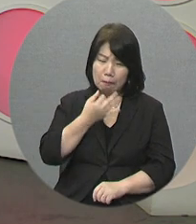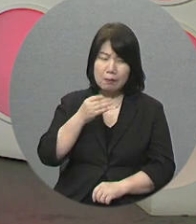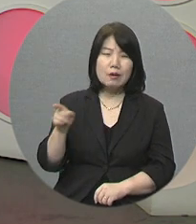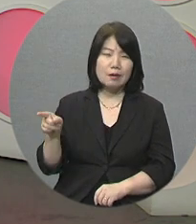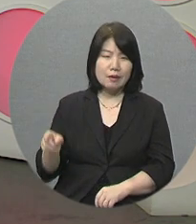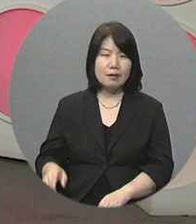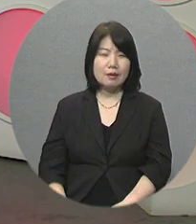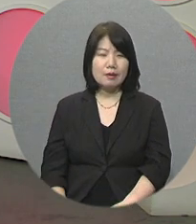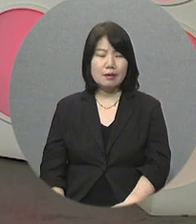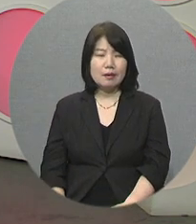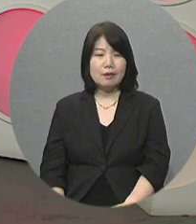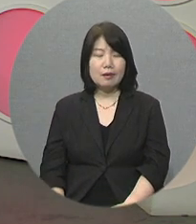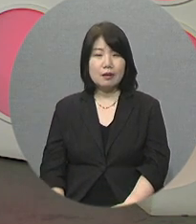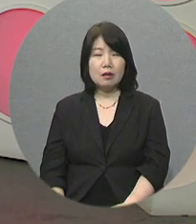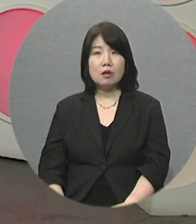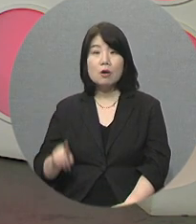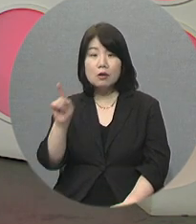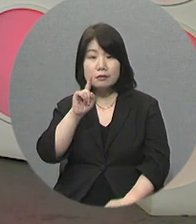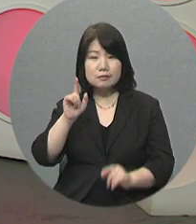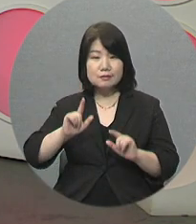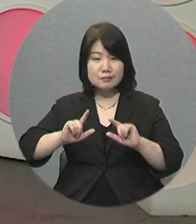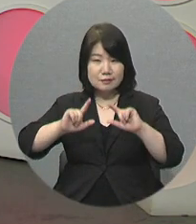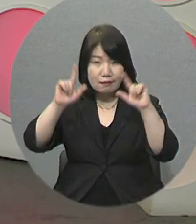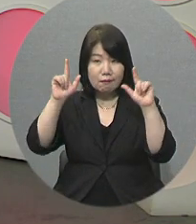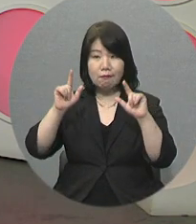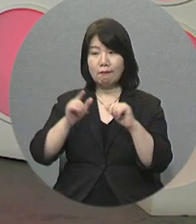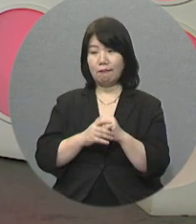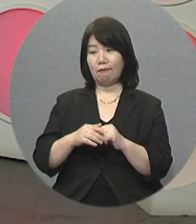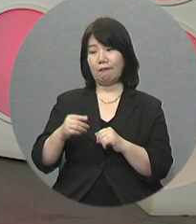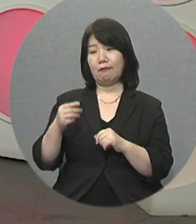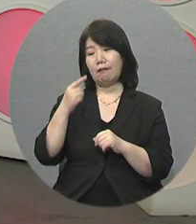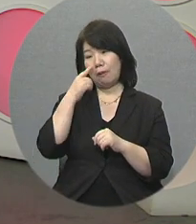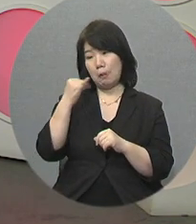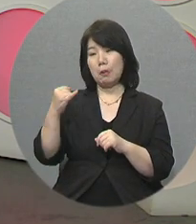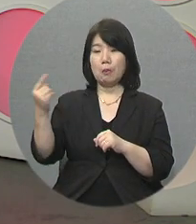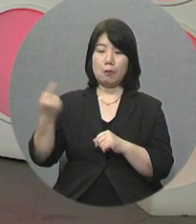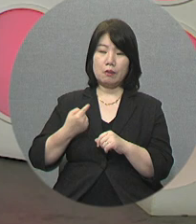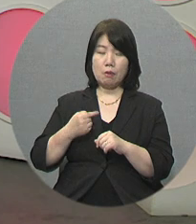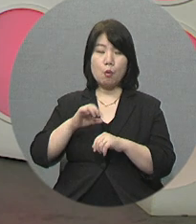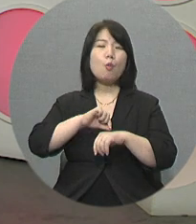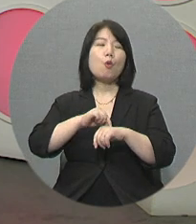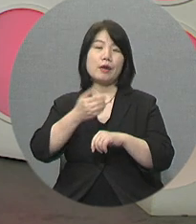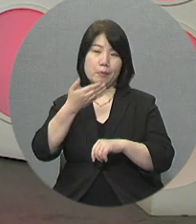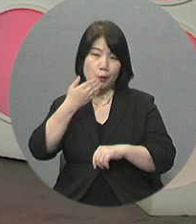하루는 모처럼 일찍 퇴근한 어머니가 고기 먹으러 가자라고 했습니다.